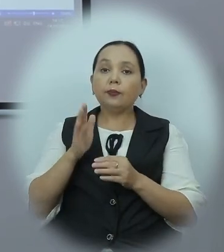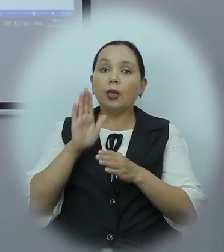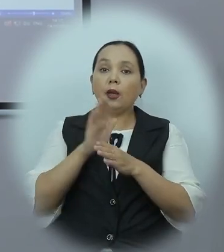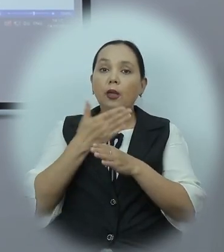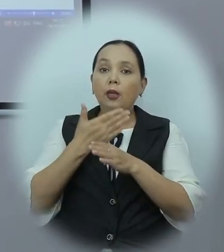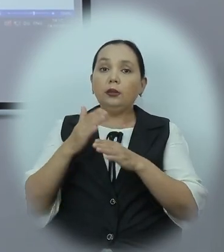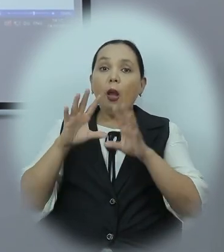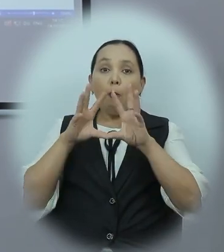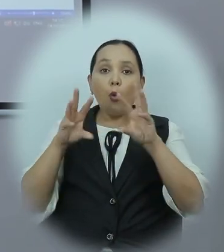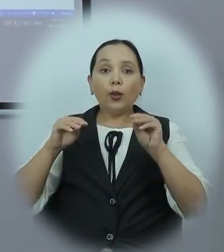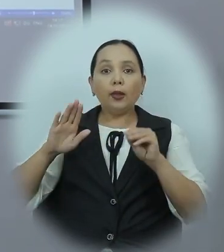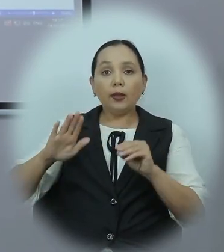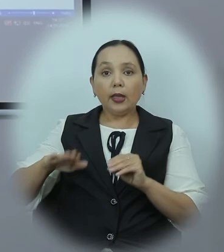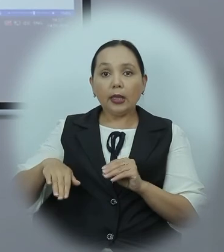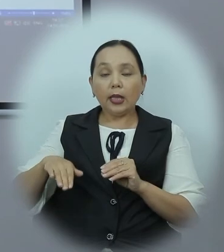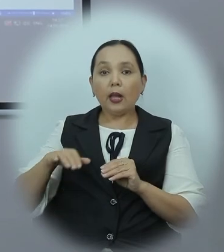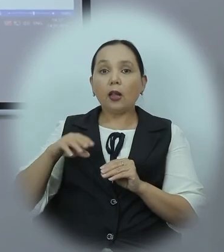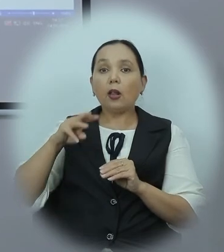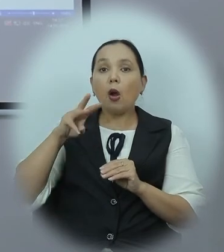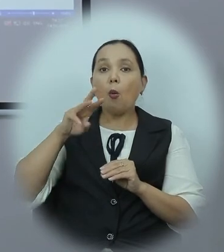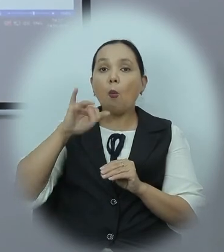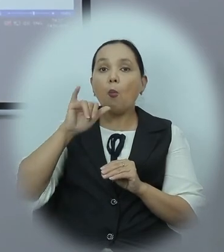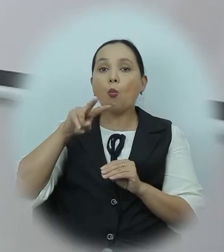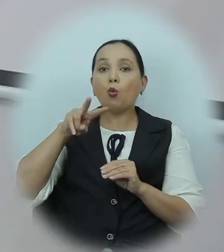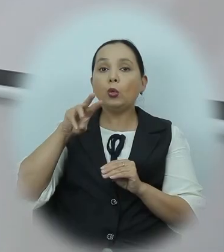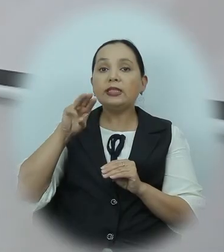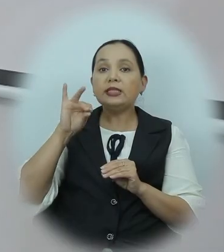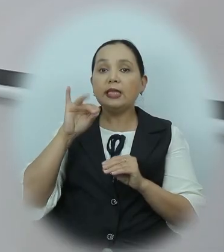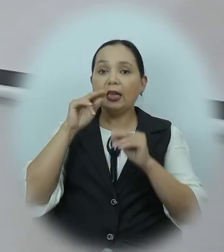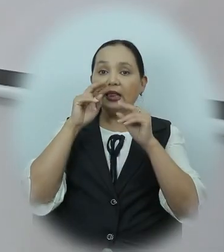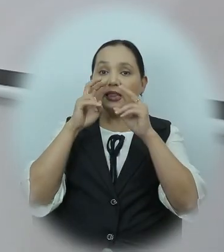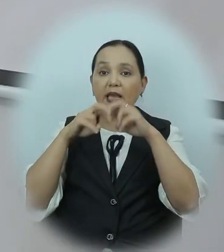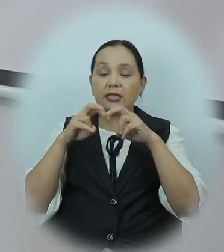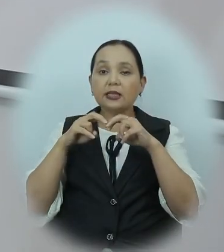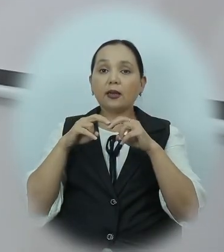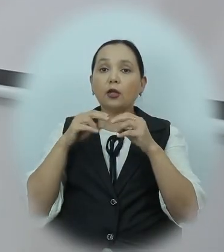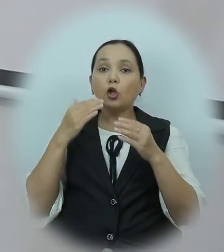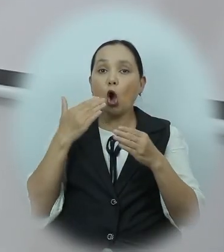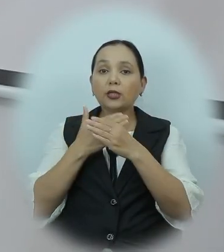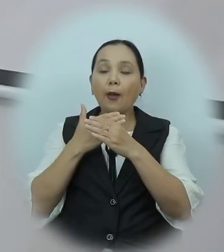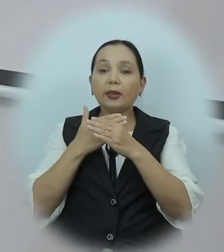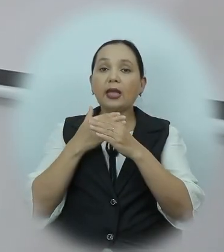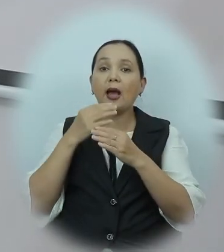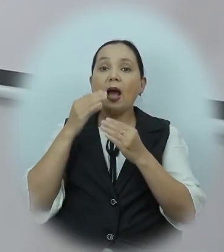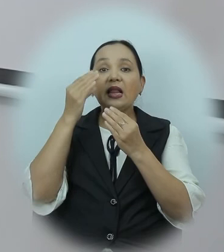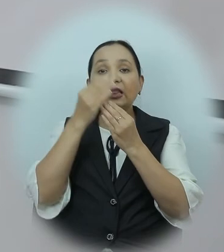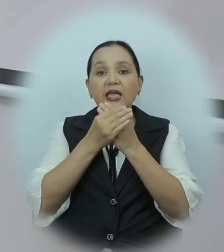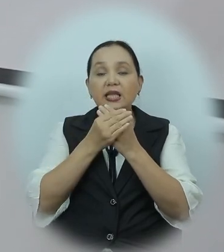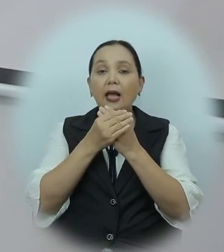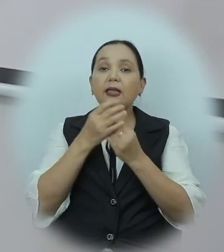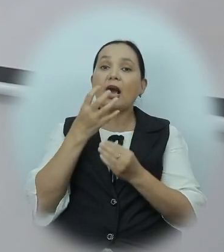Ajratib bo'lingandan keyin multitester yordamida nasadga yoki